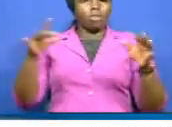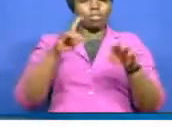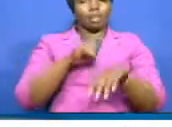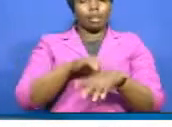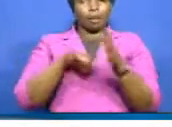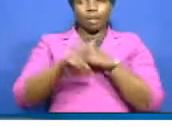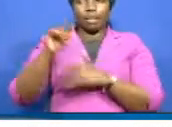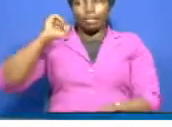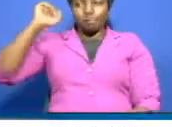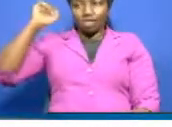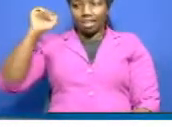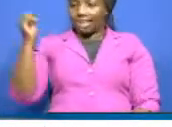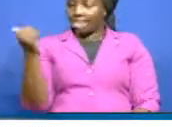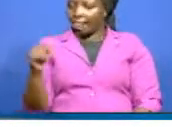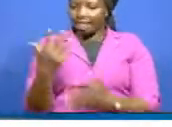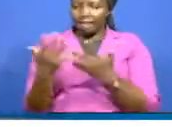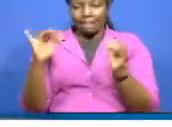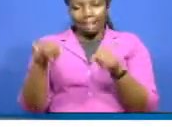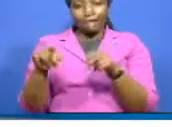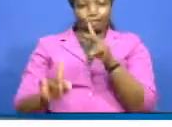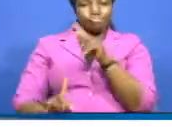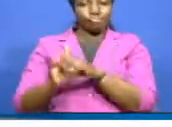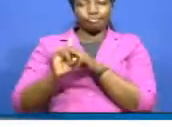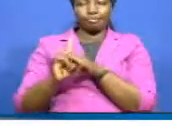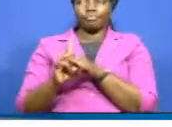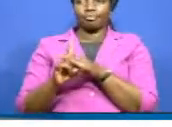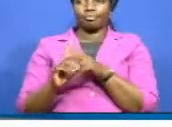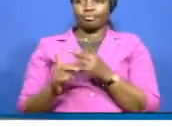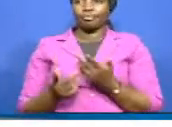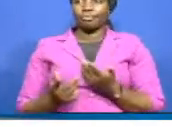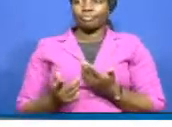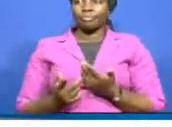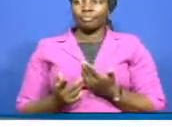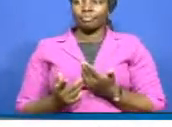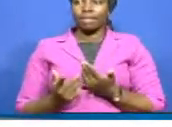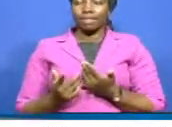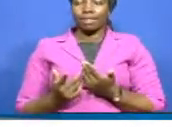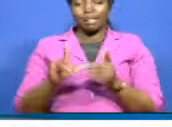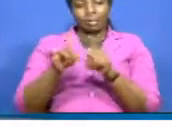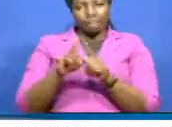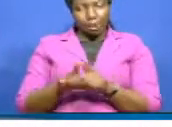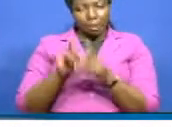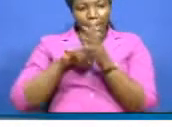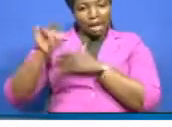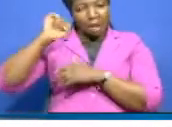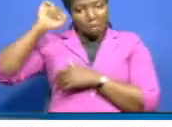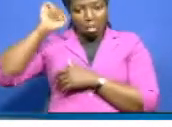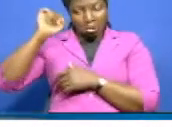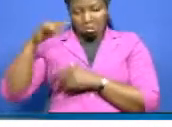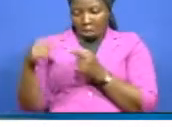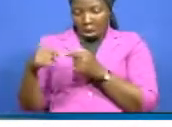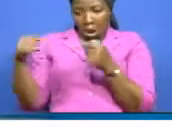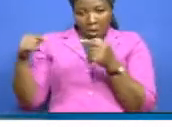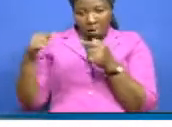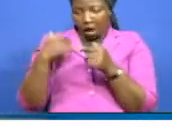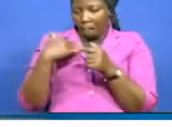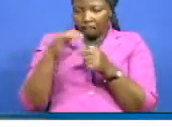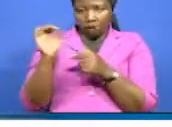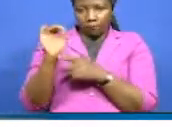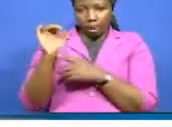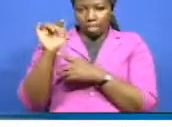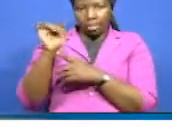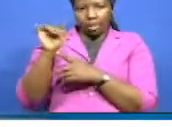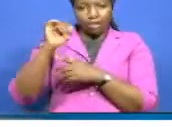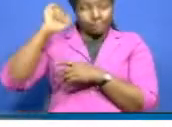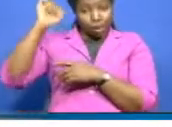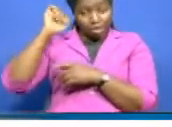siasa. Jambo lote linaweza tokea. Na hakuna uadui kwenye siasa. Siasa ni ambayo